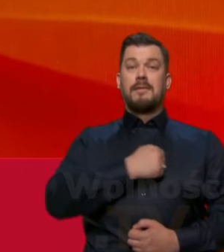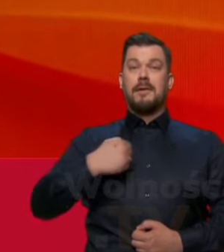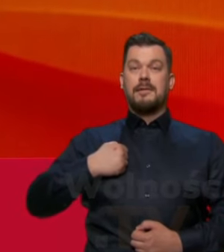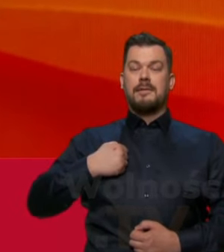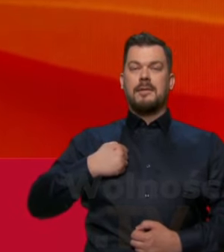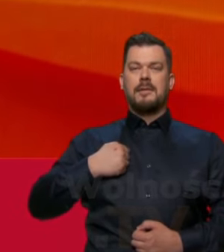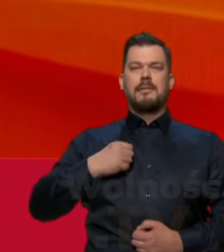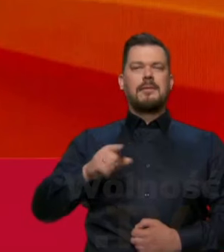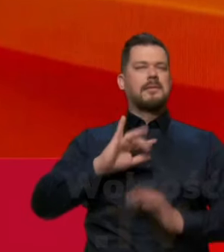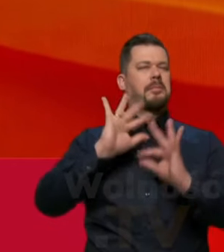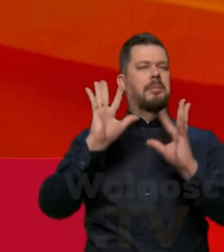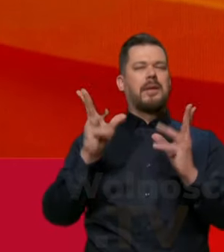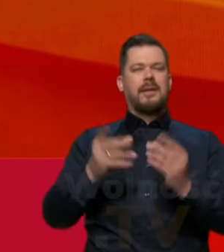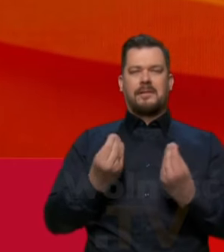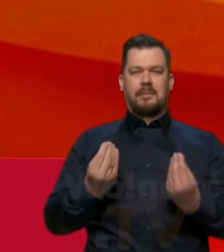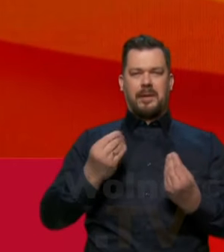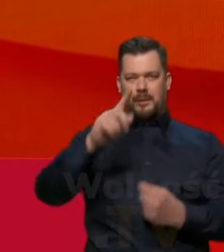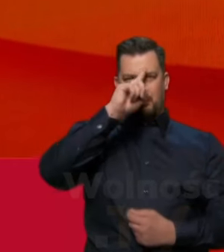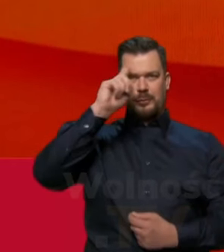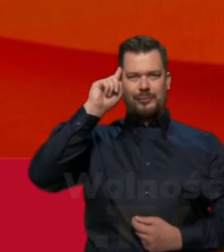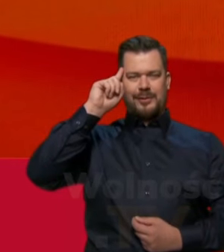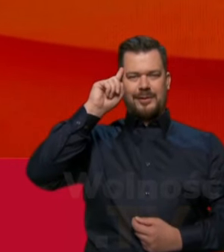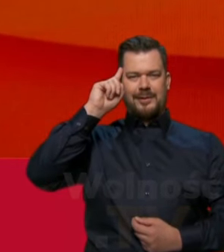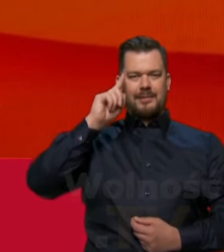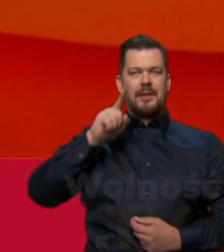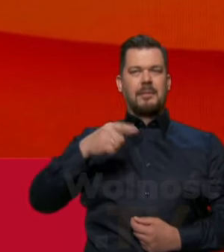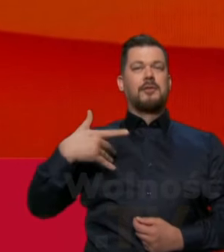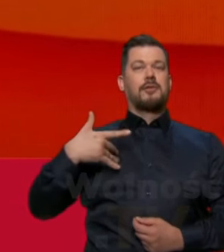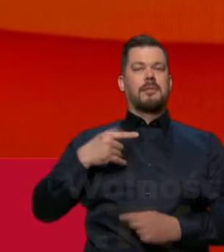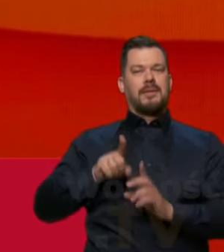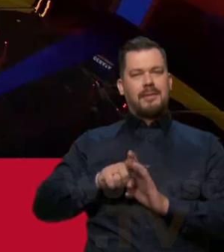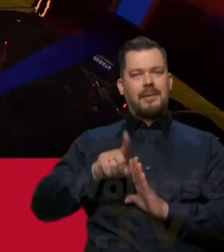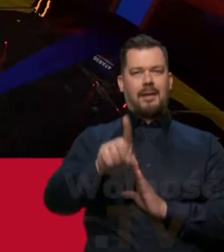miejscem pięknych, wspaniałych ludzi. Dla niej żyjemy.